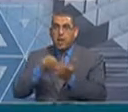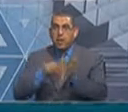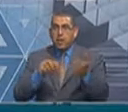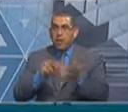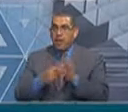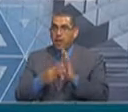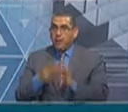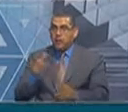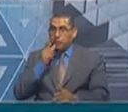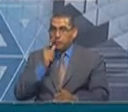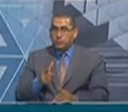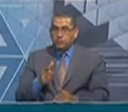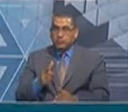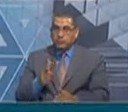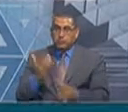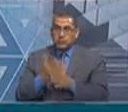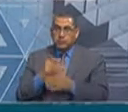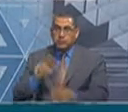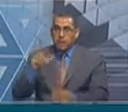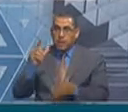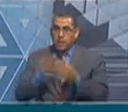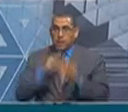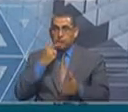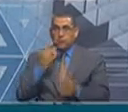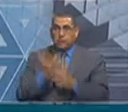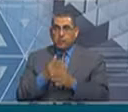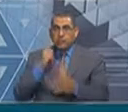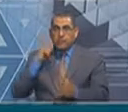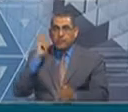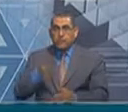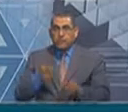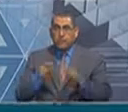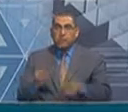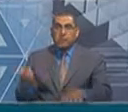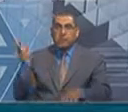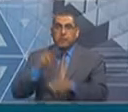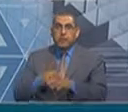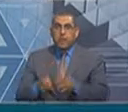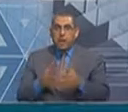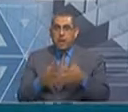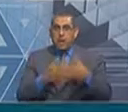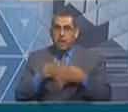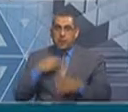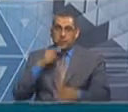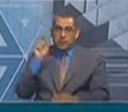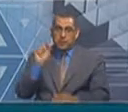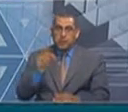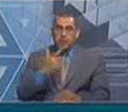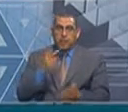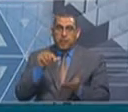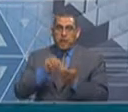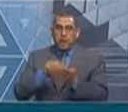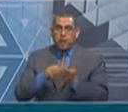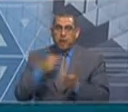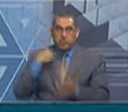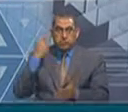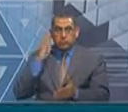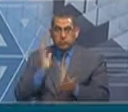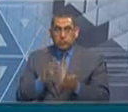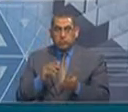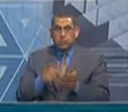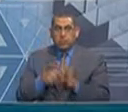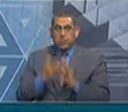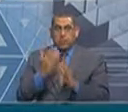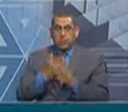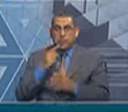يعني الجانب الحقيقة الإدارة الأمريكية فرضت وعادة العقوبات الشاملة على الحقيقة الجانب الإيراني، وبالتالي أعتقد أن سيكون